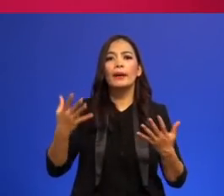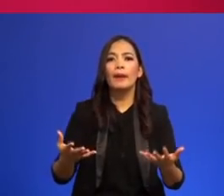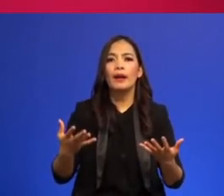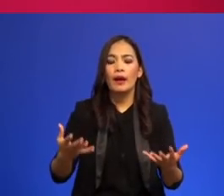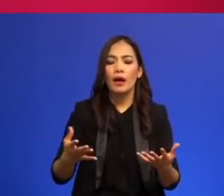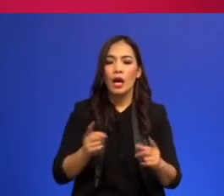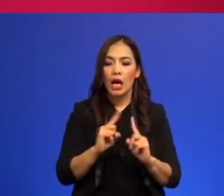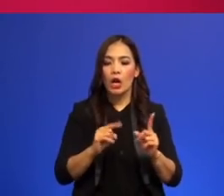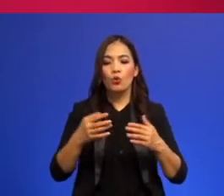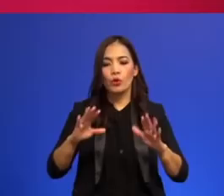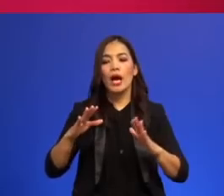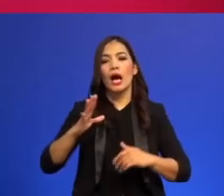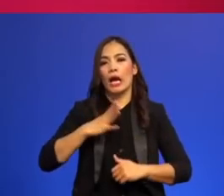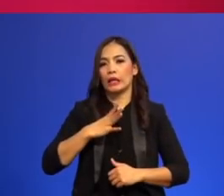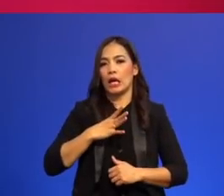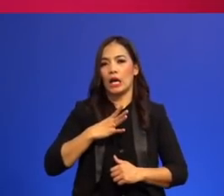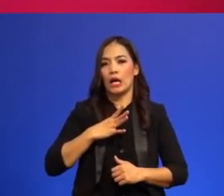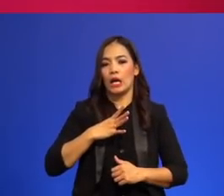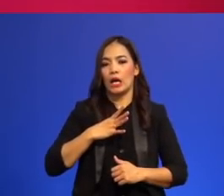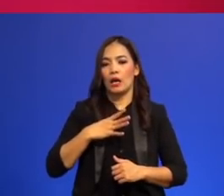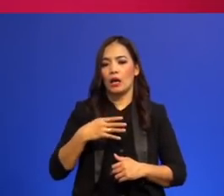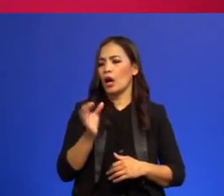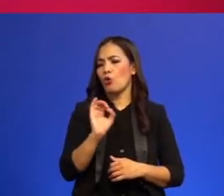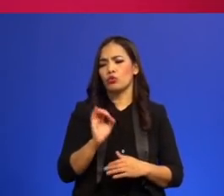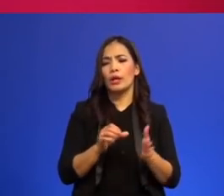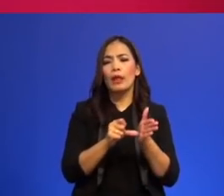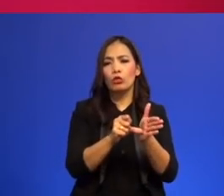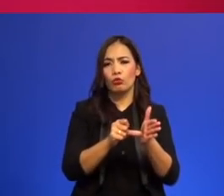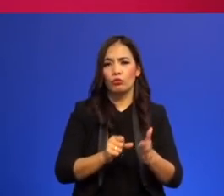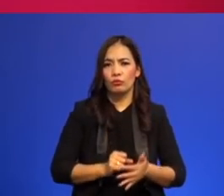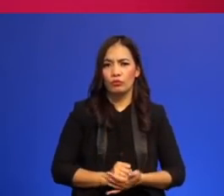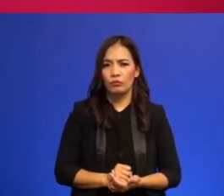Ya kalau sudah kaya ya, yang nggak perlu dibantu.